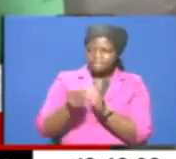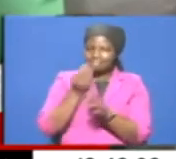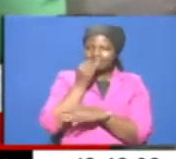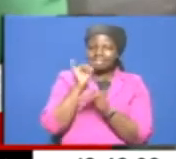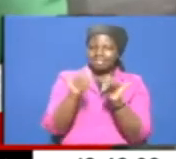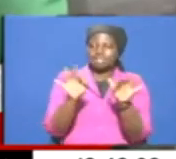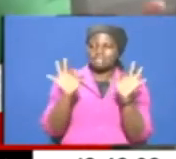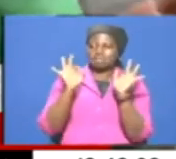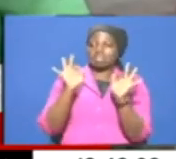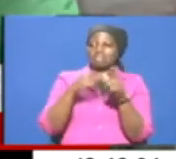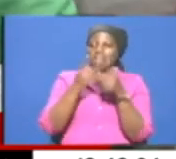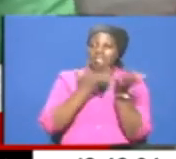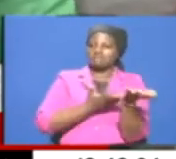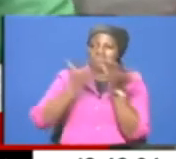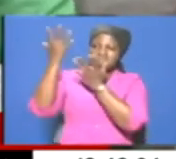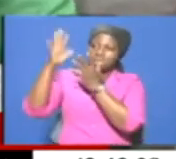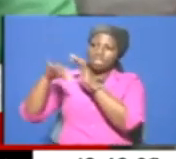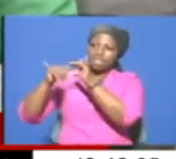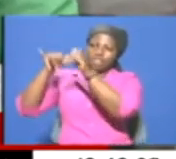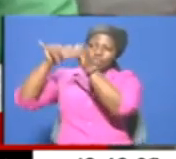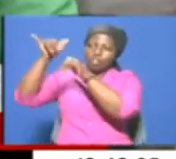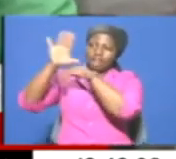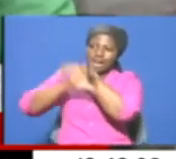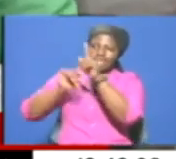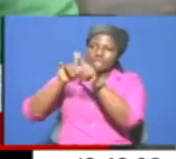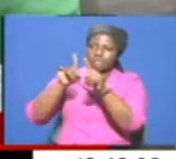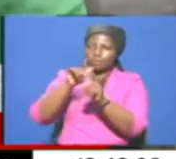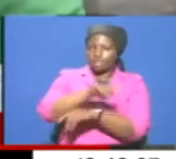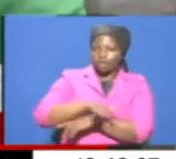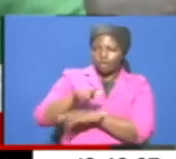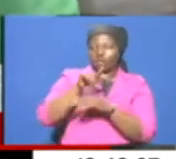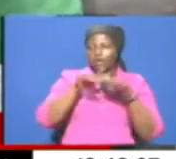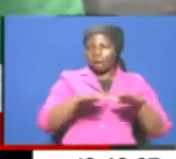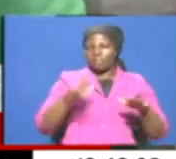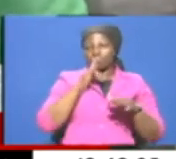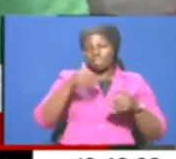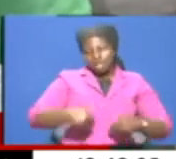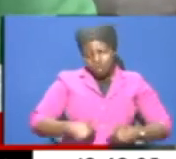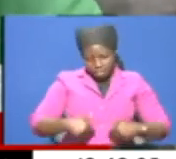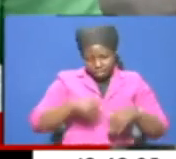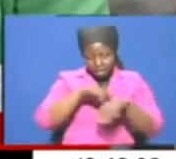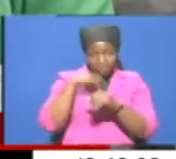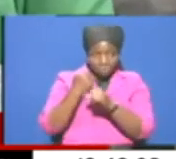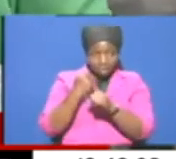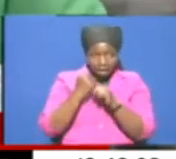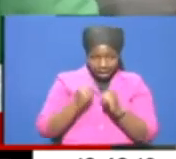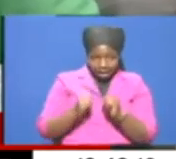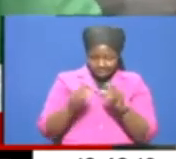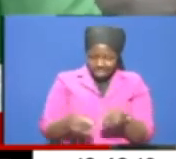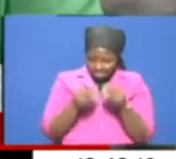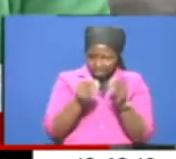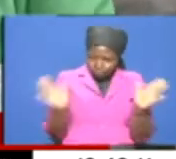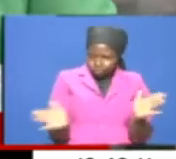na kupeleka ngambo, na kupeleka even in the domestic market. Kwa hivyo vijana wenyewe wakishajikakamua na wapatiwe motisha,